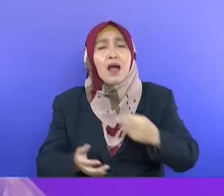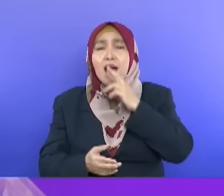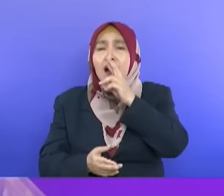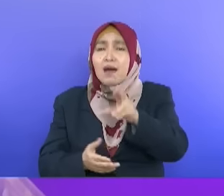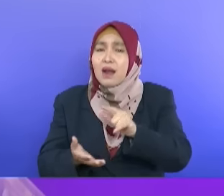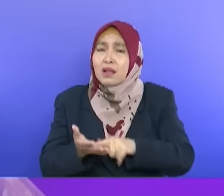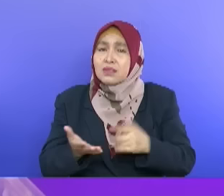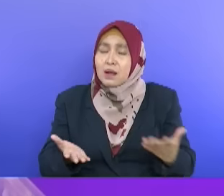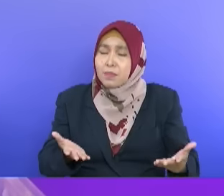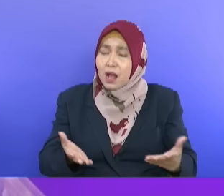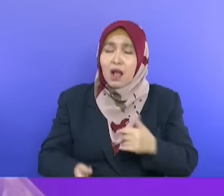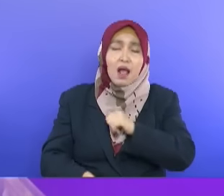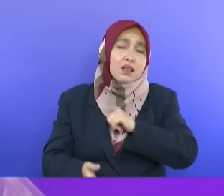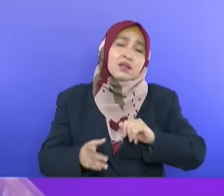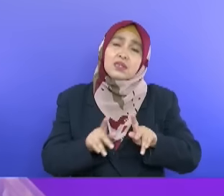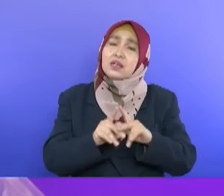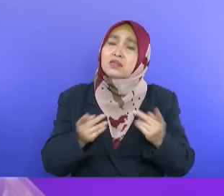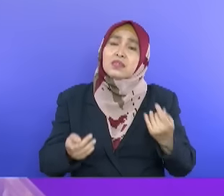yaitu